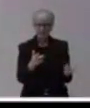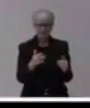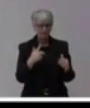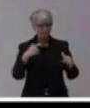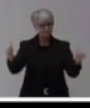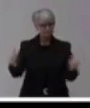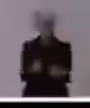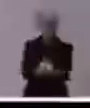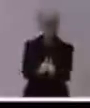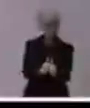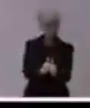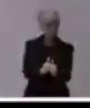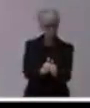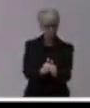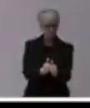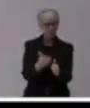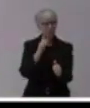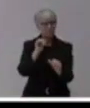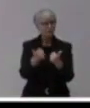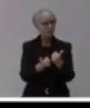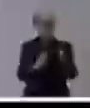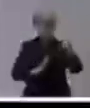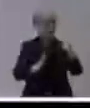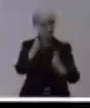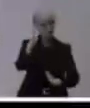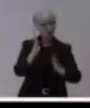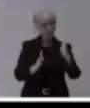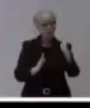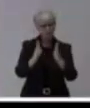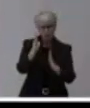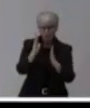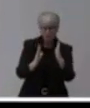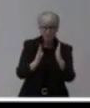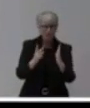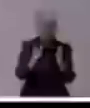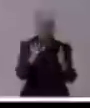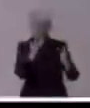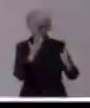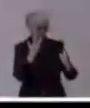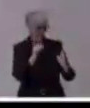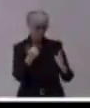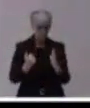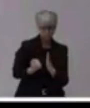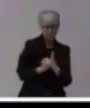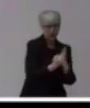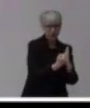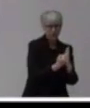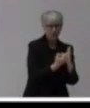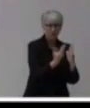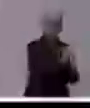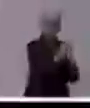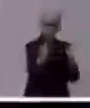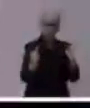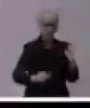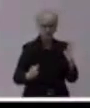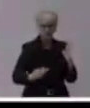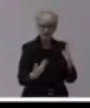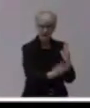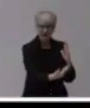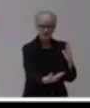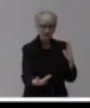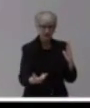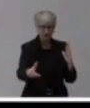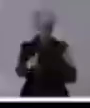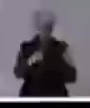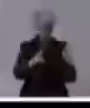partner, ma nato anche da un confronto e quindi con un'adesione, con un appoggio da parte di molte realtà del territorio.